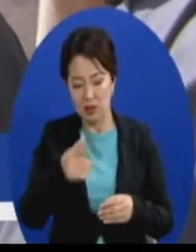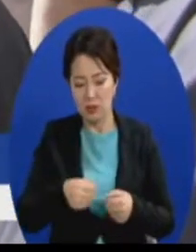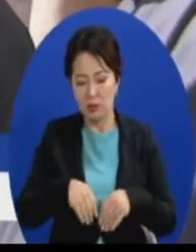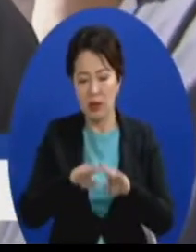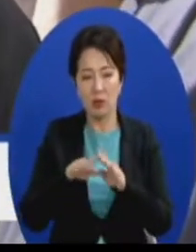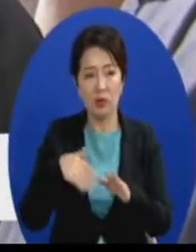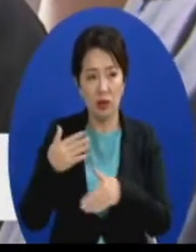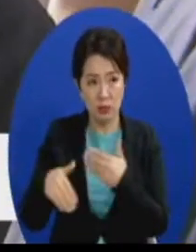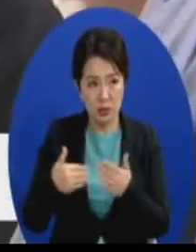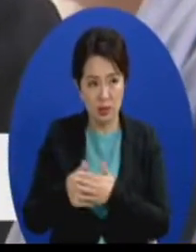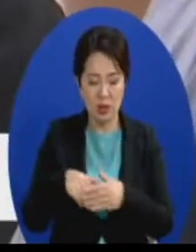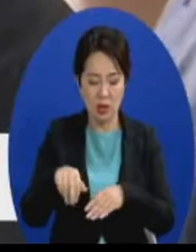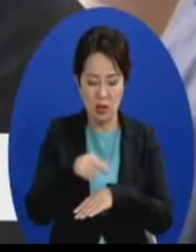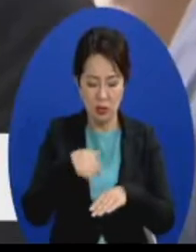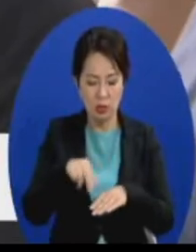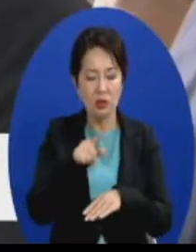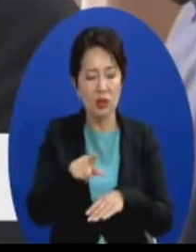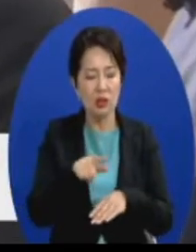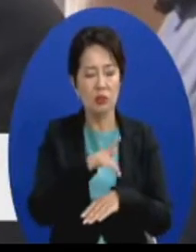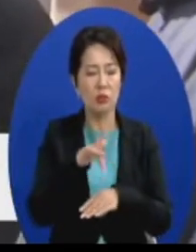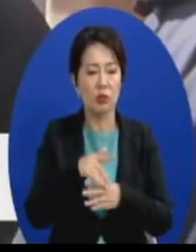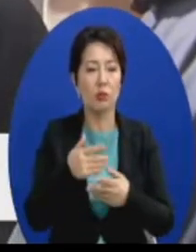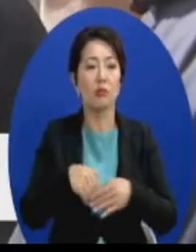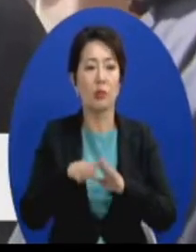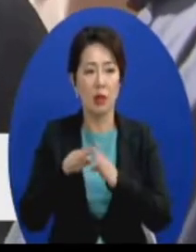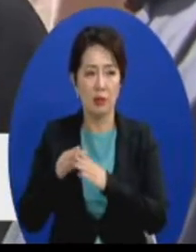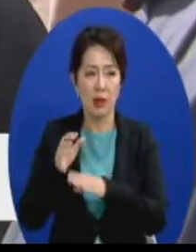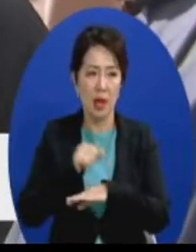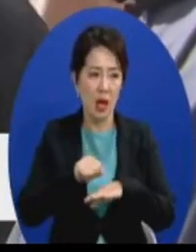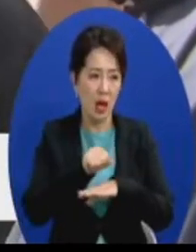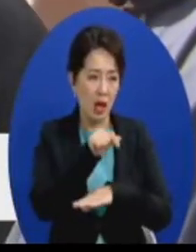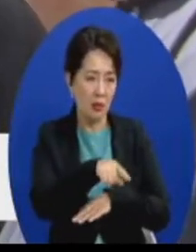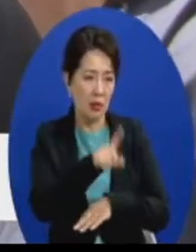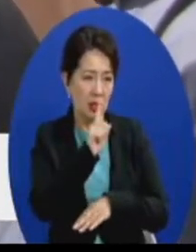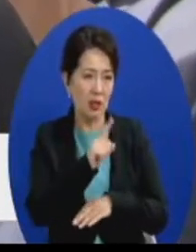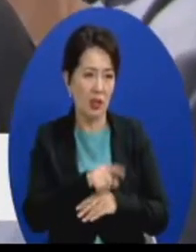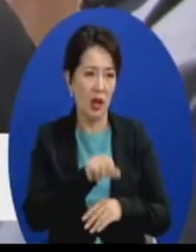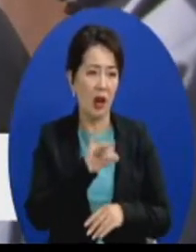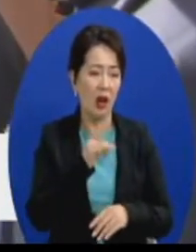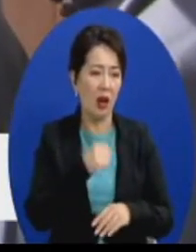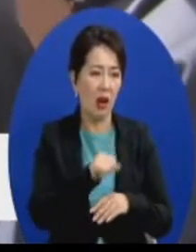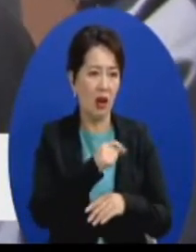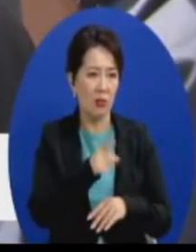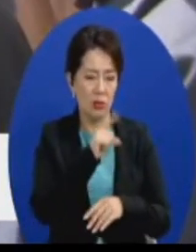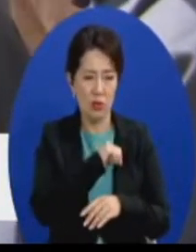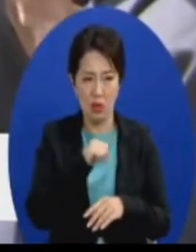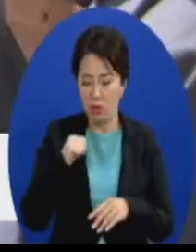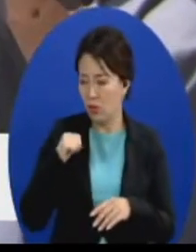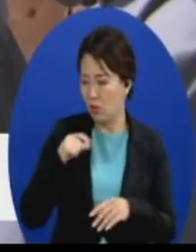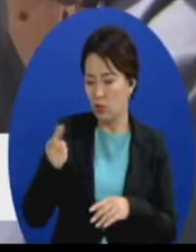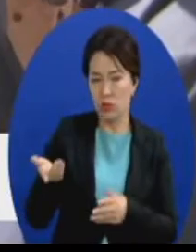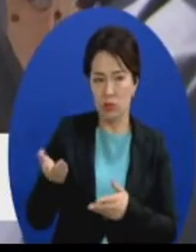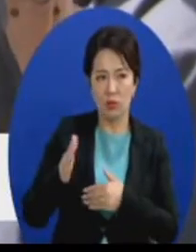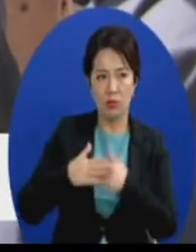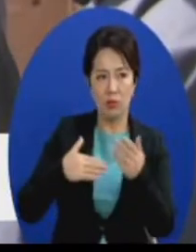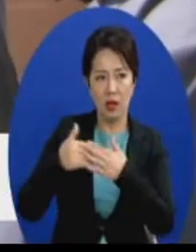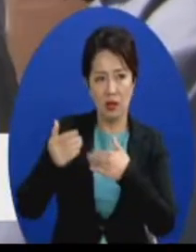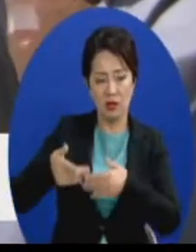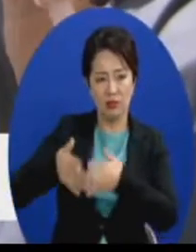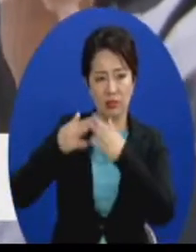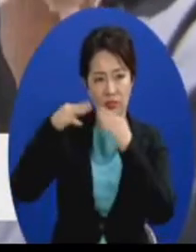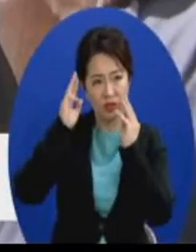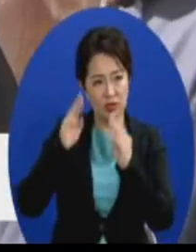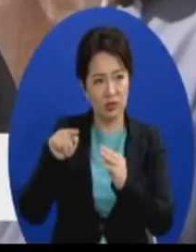байгуулсан явж байна. А бүх дүүргүүд дээр дэмжигдэхүүдийг байгуулж байгаа. Аймагтаа болоод хамгийн эхлээд Архангай аймаг бол өөрсөн ингээд барилгын